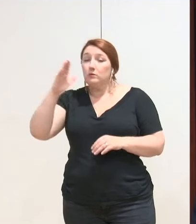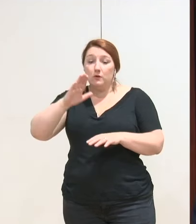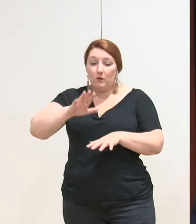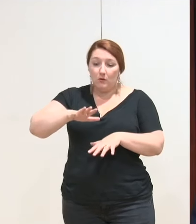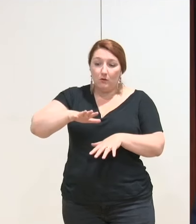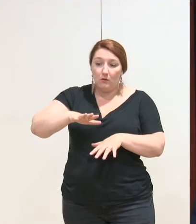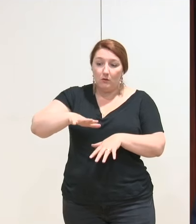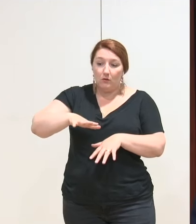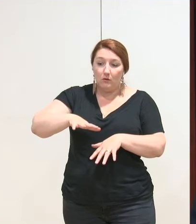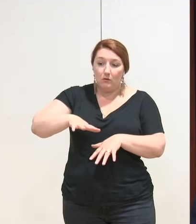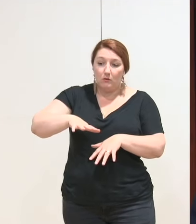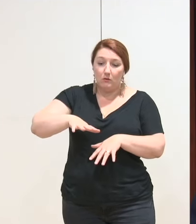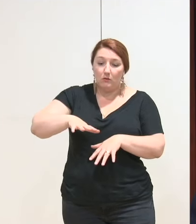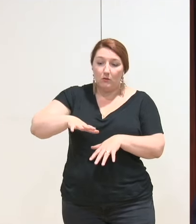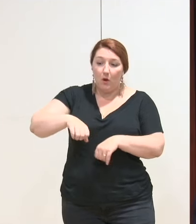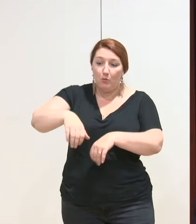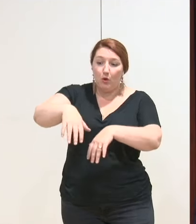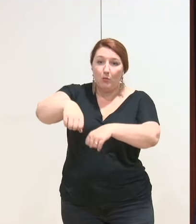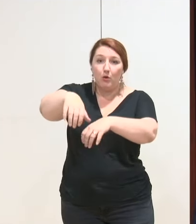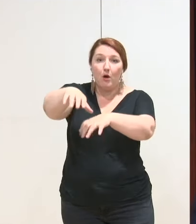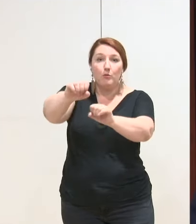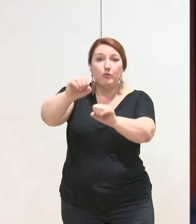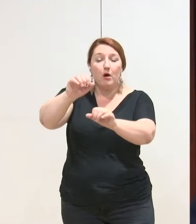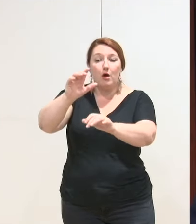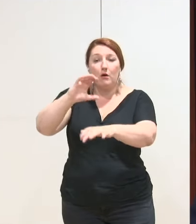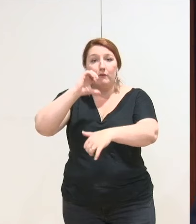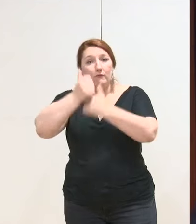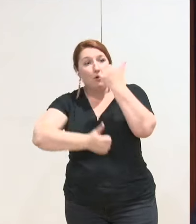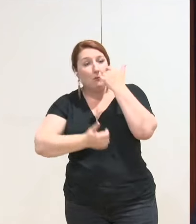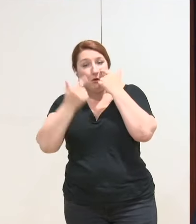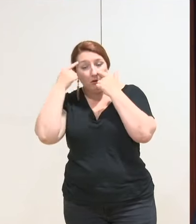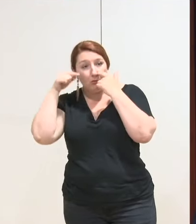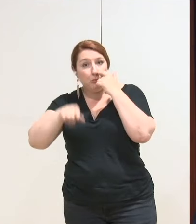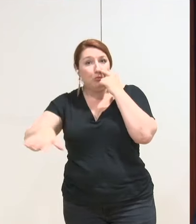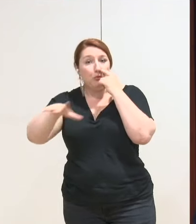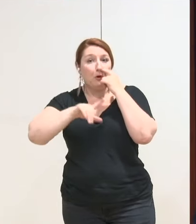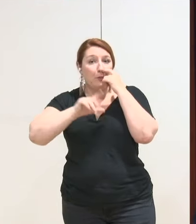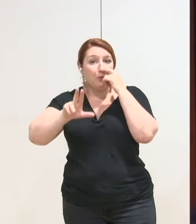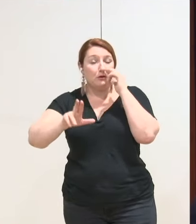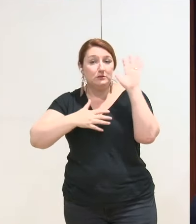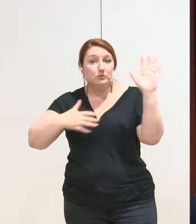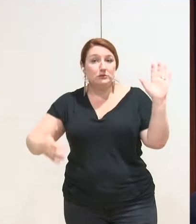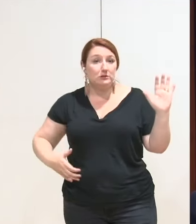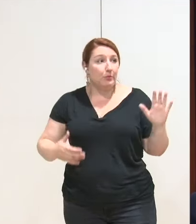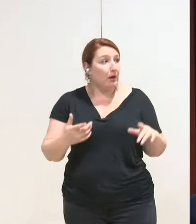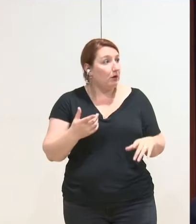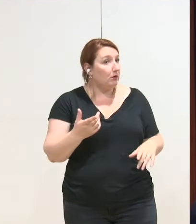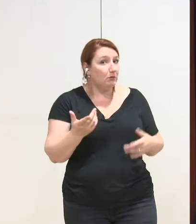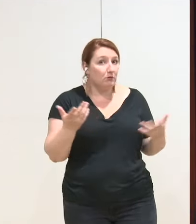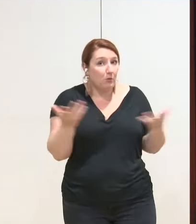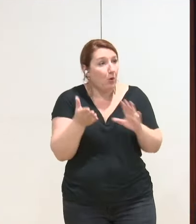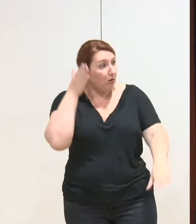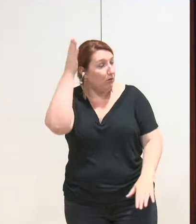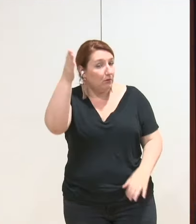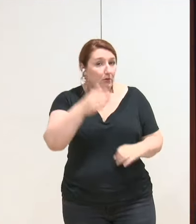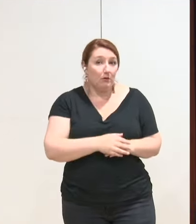attendre de la police municipale c'est utile pour la police municipale pour les Grenoblois et je le pense pour la sérénité de